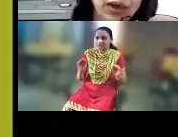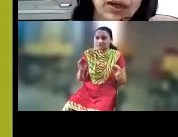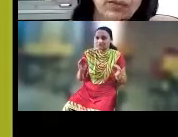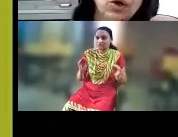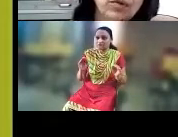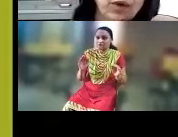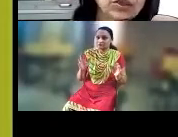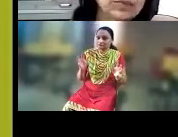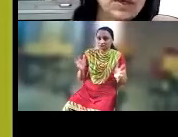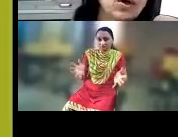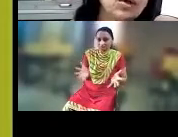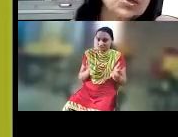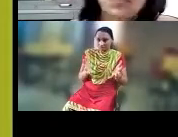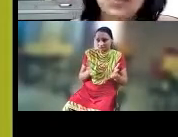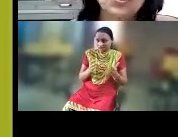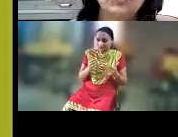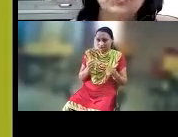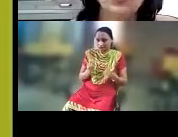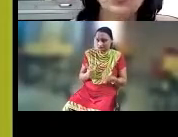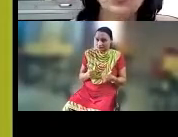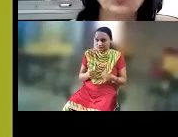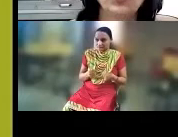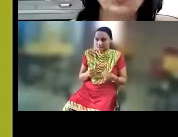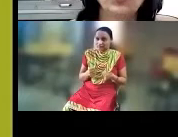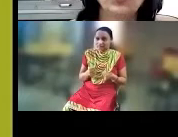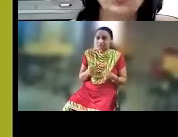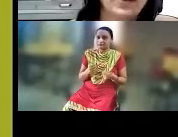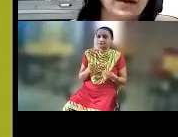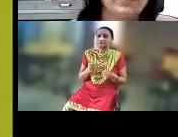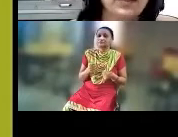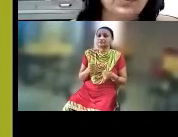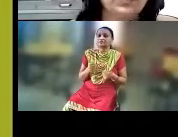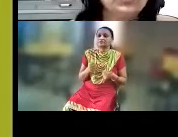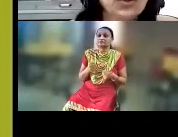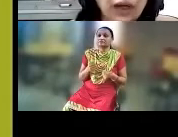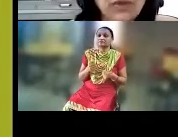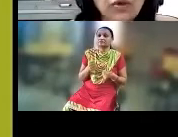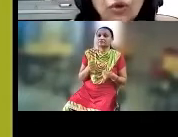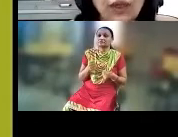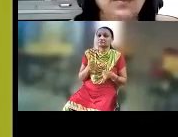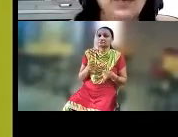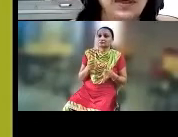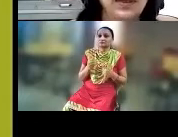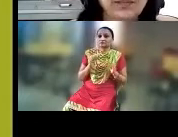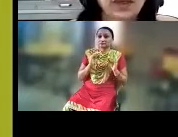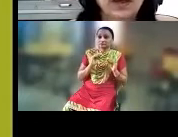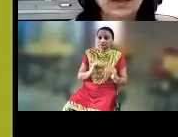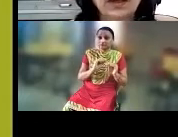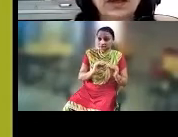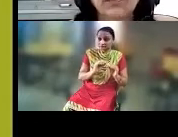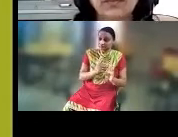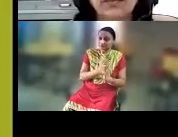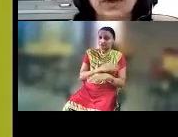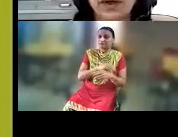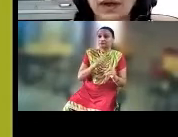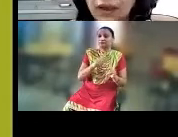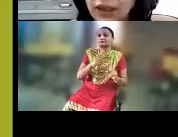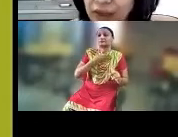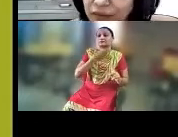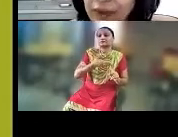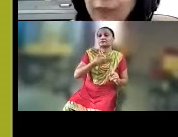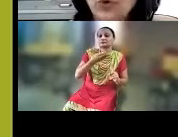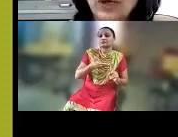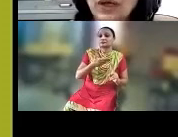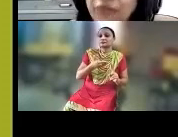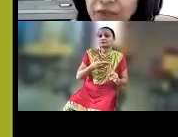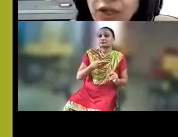to think about possible consequences before acting. So ये हमें उसको सिखाना पड़ता है कि